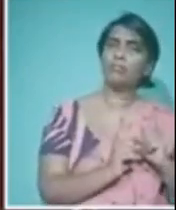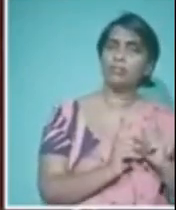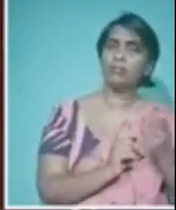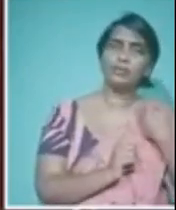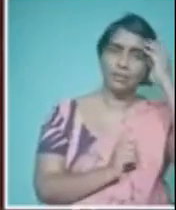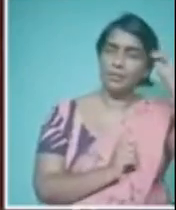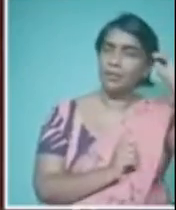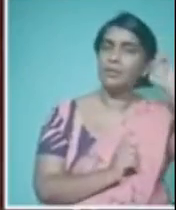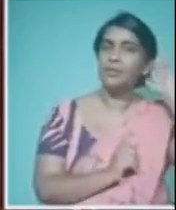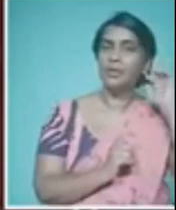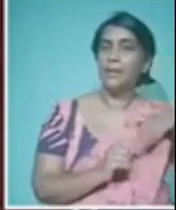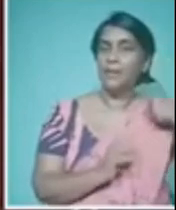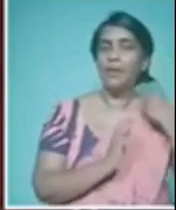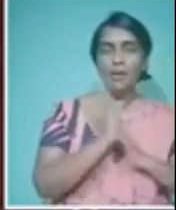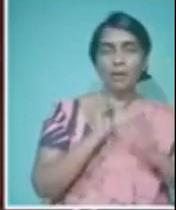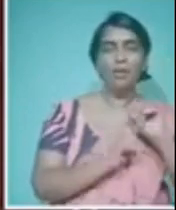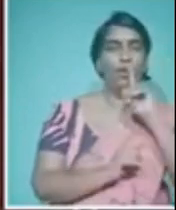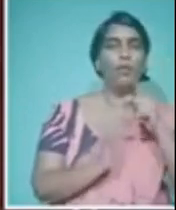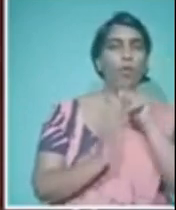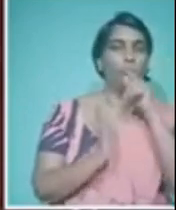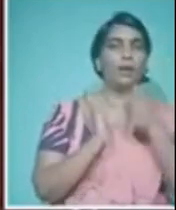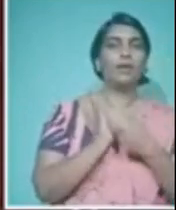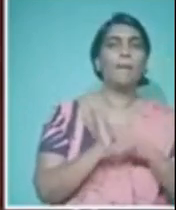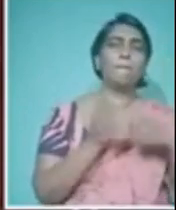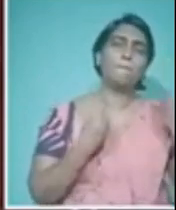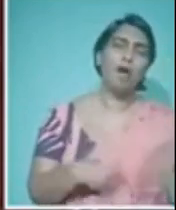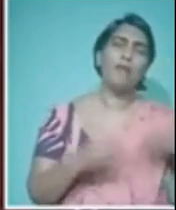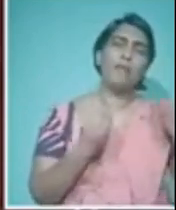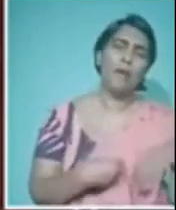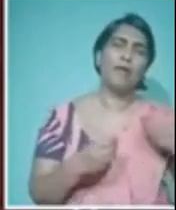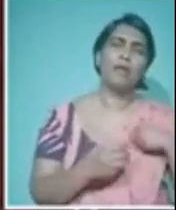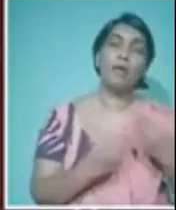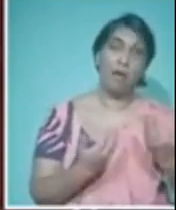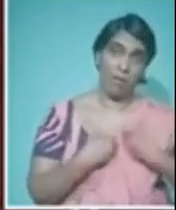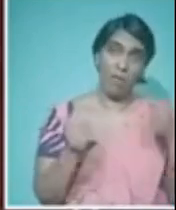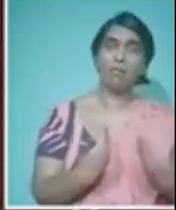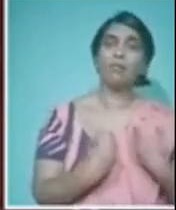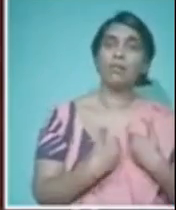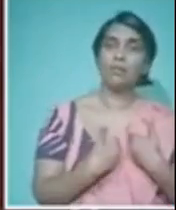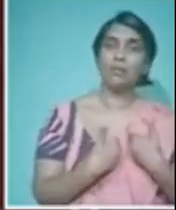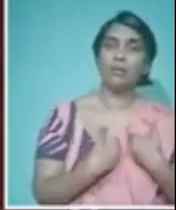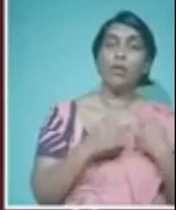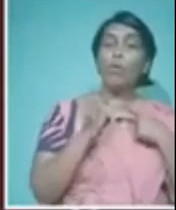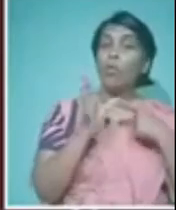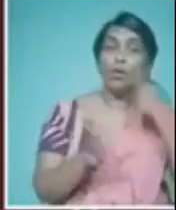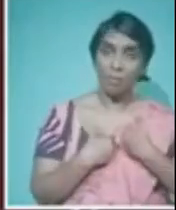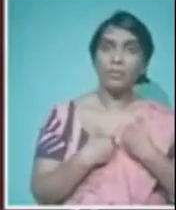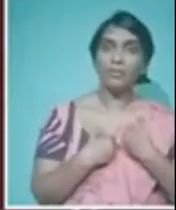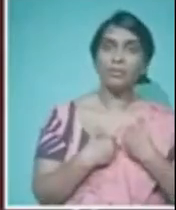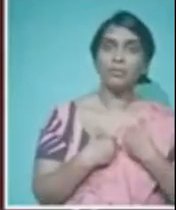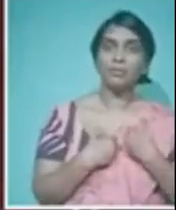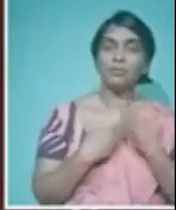අපි දැකපු හිටපු ජේෂ්ඨ ඇමතිවරු ඔක්කොම කියන්නේ රූපවාහිනී නාලිකාව පාඩු ලබනවා රූපවාහිනී නාලිකාව හරියට අපි කරපු වැරද්දක් වගේ ඒකට උත්තර හොයන්න ඕනේ අපි